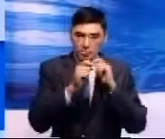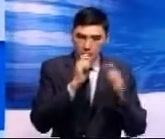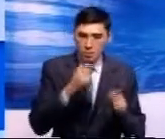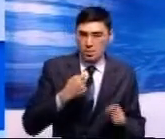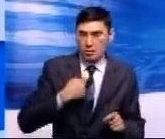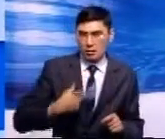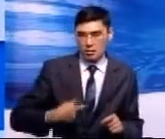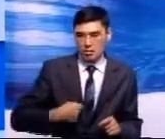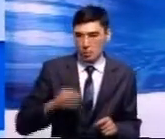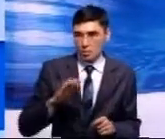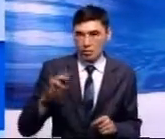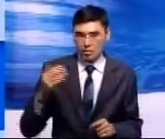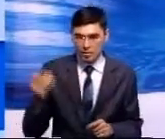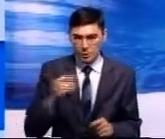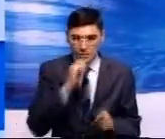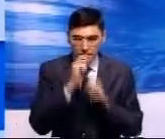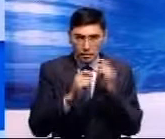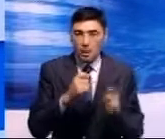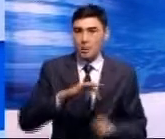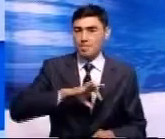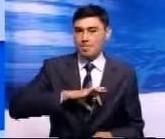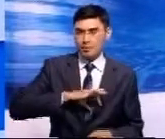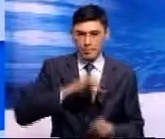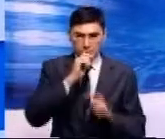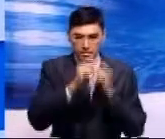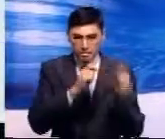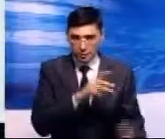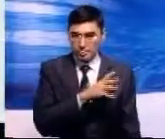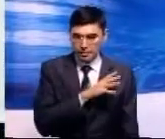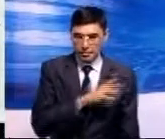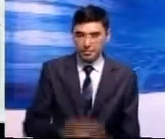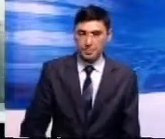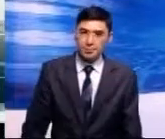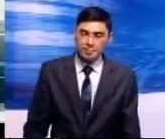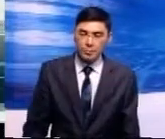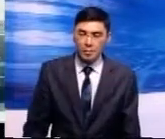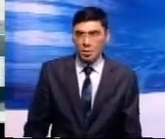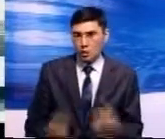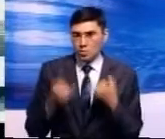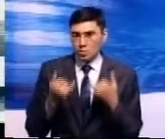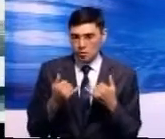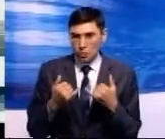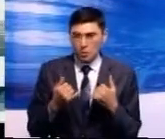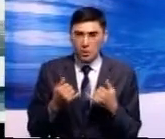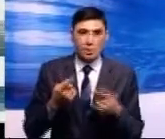дипломами программы развития ООН, медалями и памятными подарками. Мы сегодня выступаем в поддержку